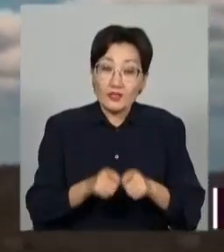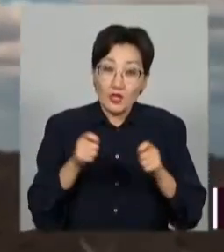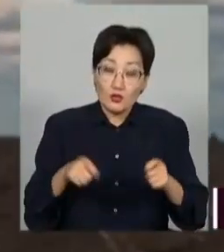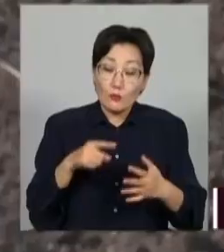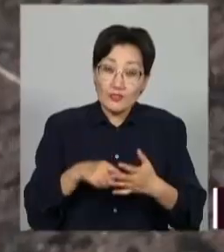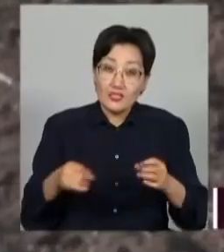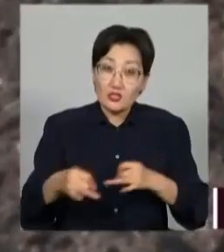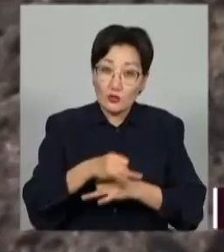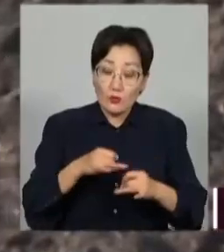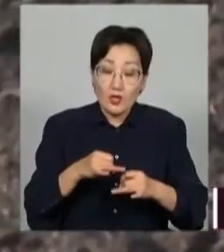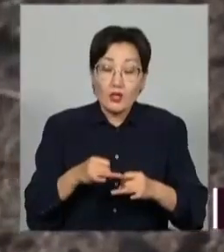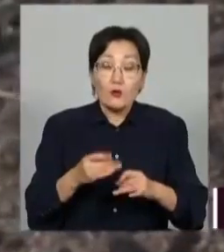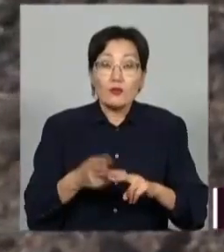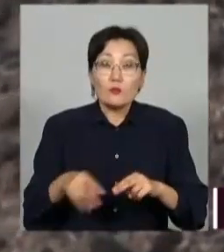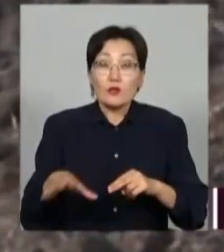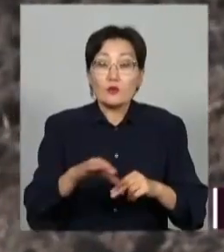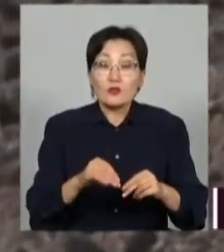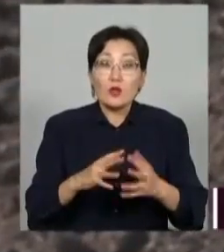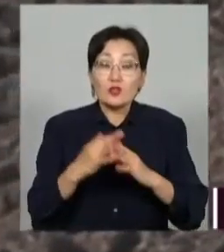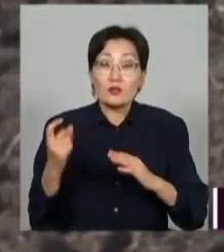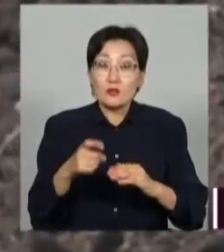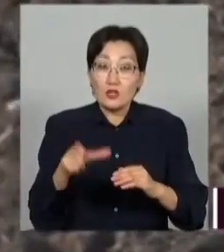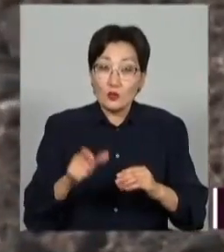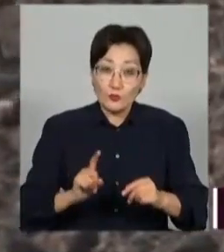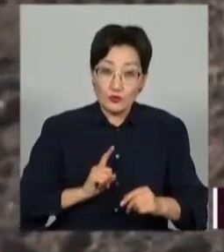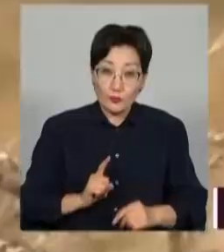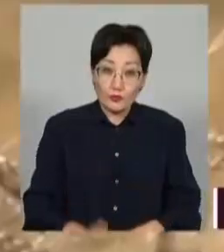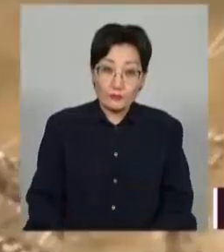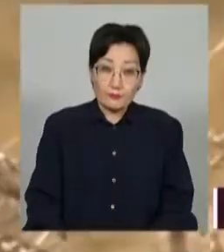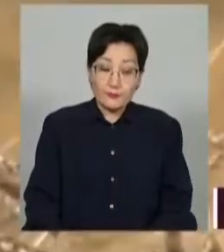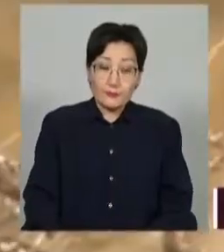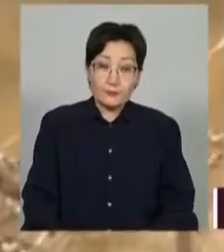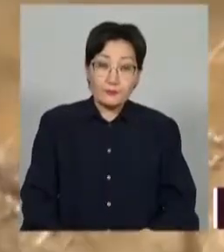сұрады. Себебі бұл шешімді бүкіл шаруалар күтіп отыр дейді.